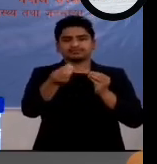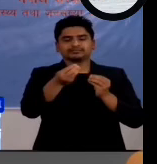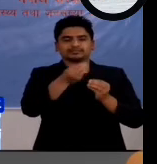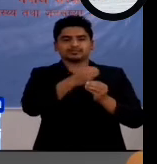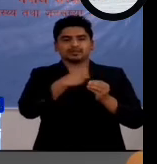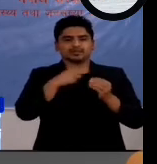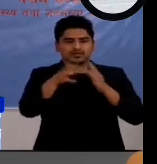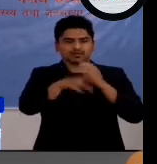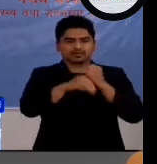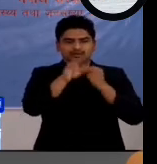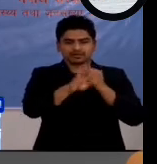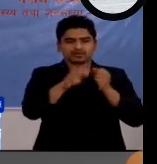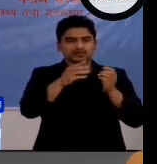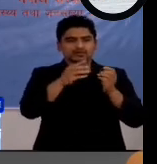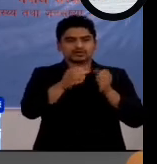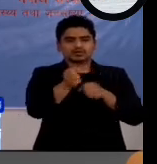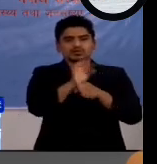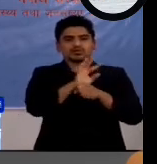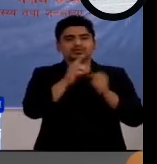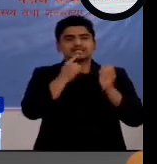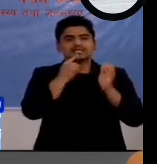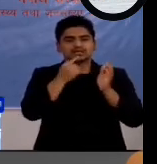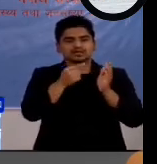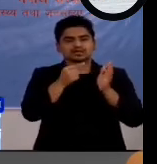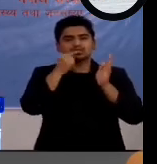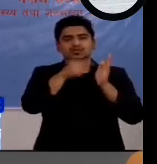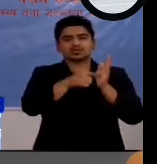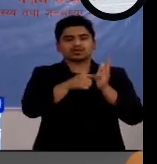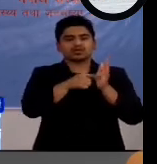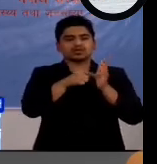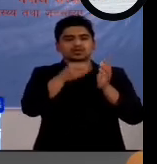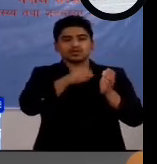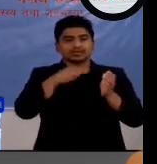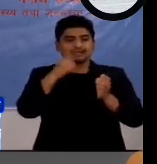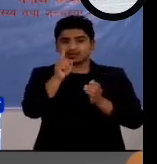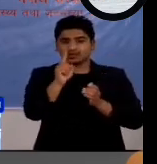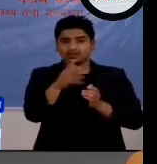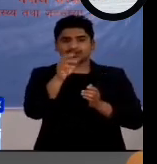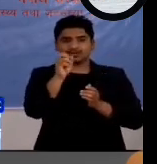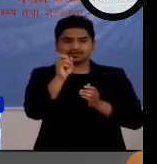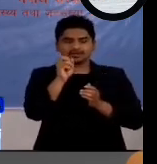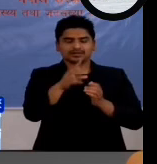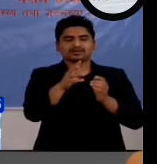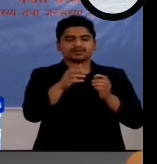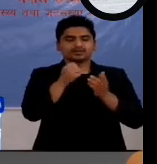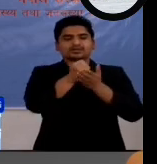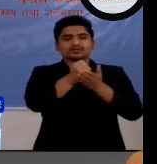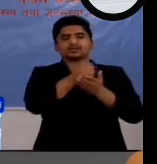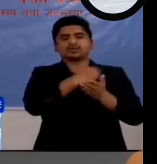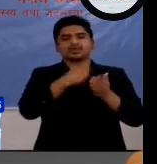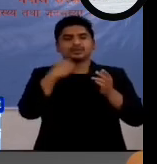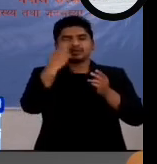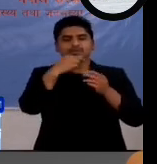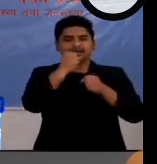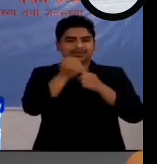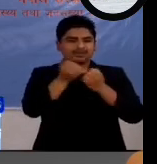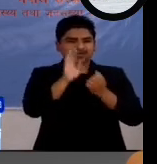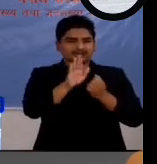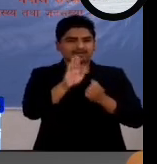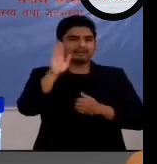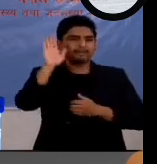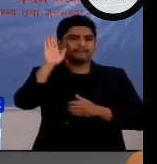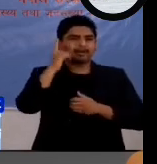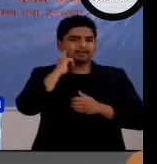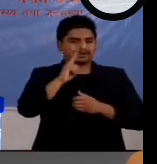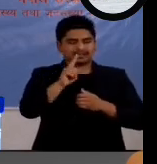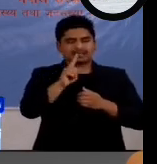छ। यो अहिलेलाई कोभिड तोकिएको अस्पताल अथवा डेजिग्नेटेड अस्पतालमा पर्दैन, तर यसले सैटेलाइट अस्पतालको रूपमा काम गरिरहेको छ र